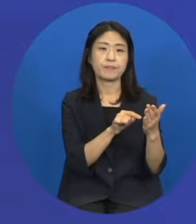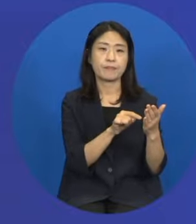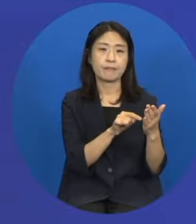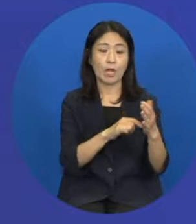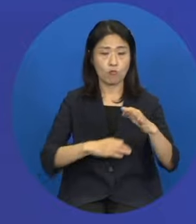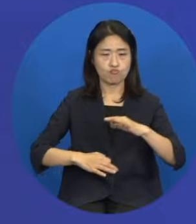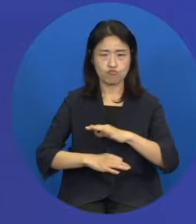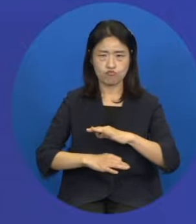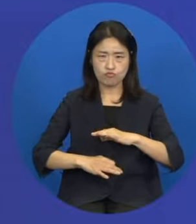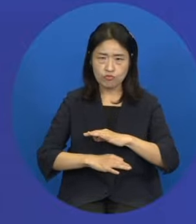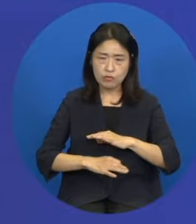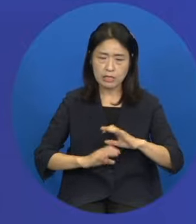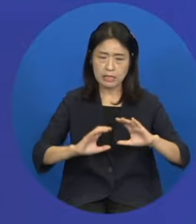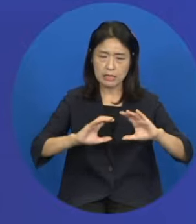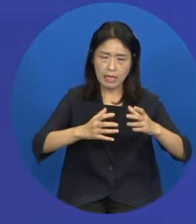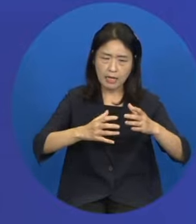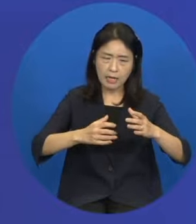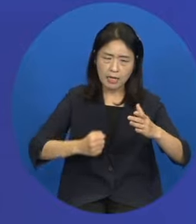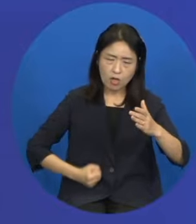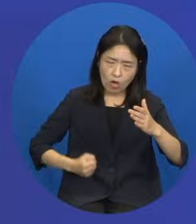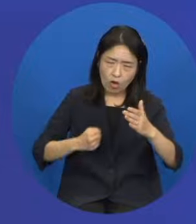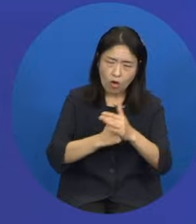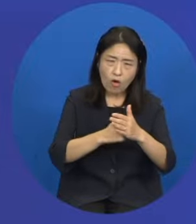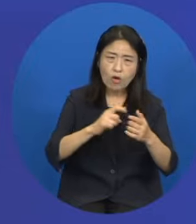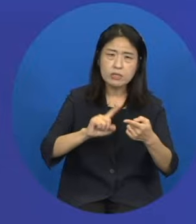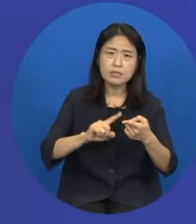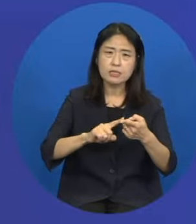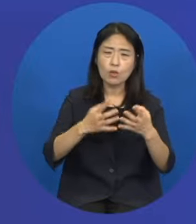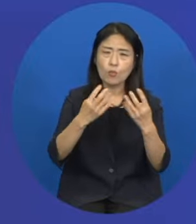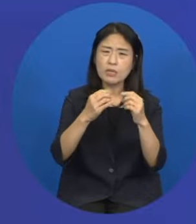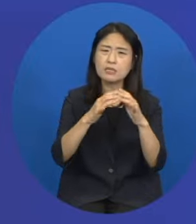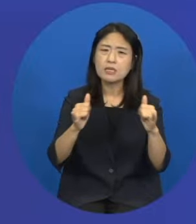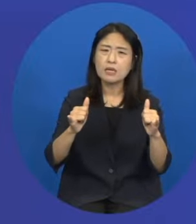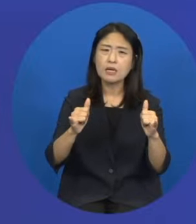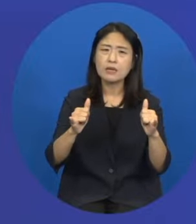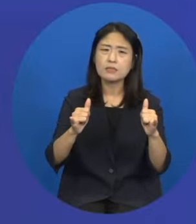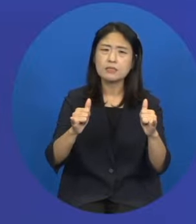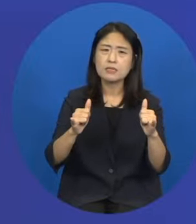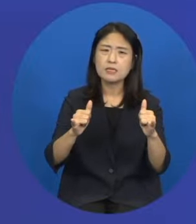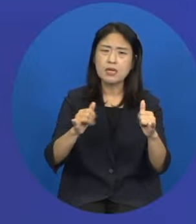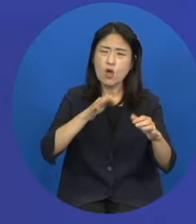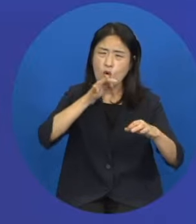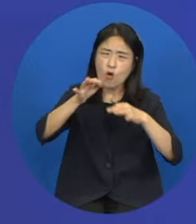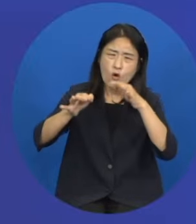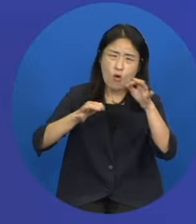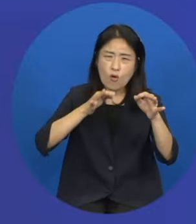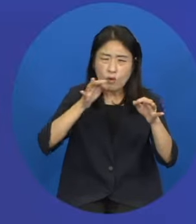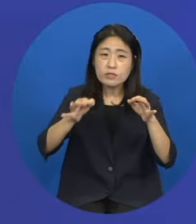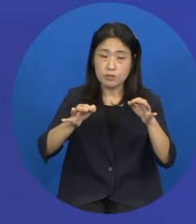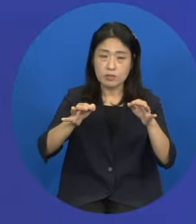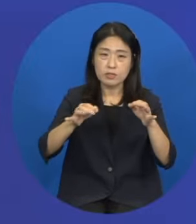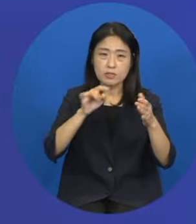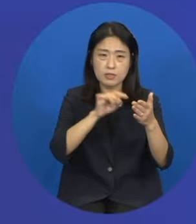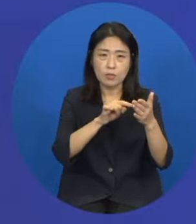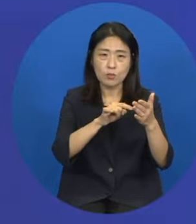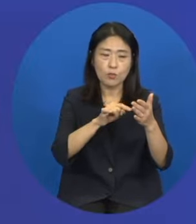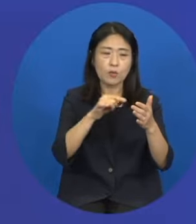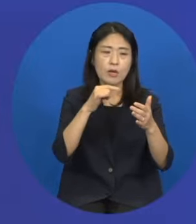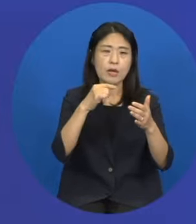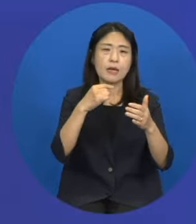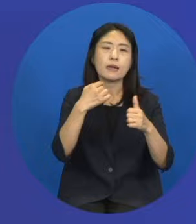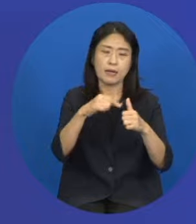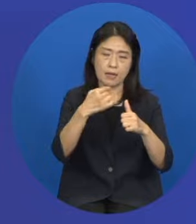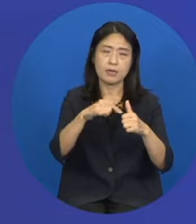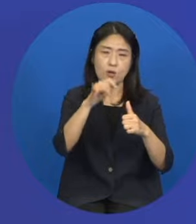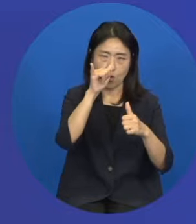불의한 나라의 어떤 결정에 대해서 많은 사람들이 소리를 내고 외칠 수 있어야 한다라고 분명히 가르치고 있어요.